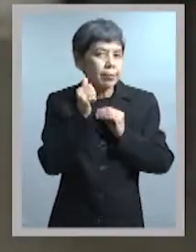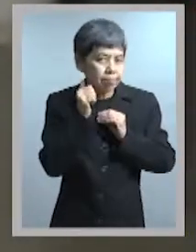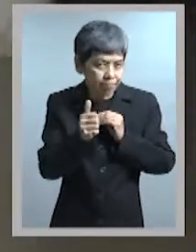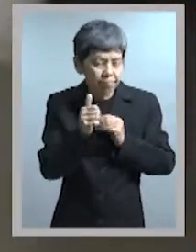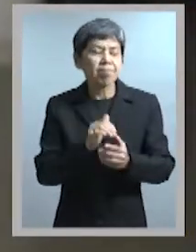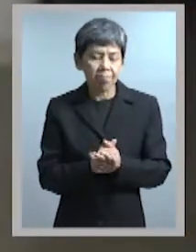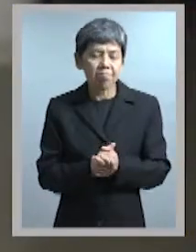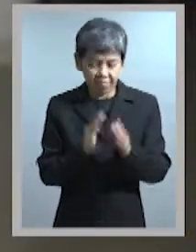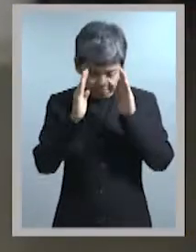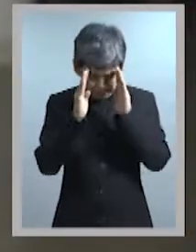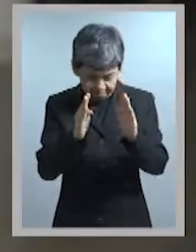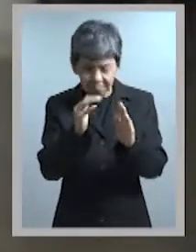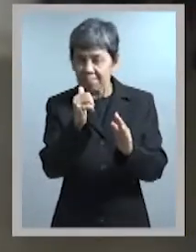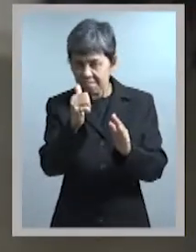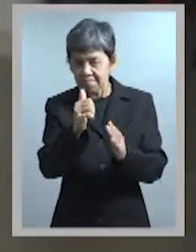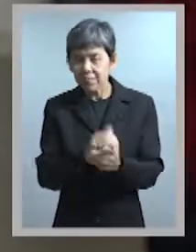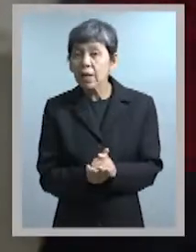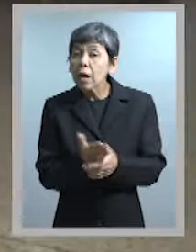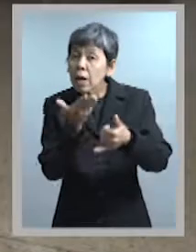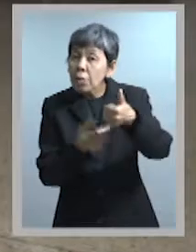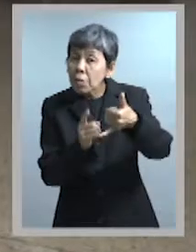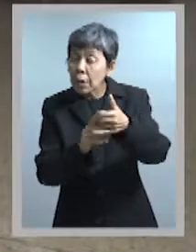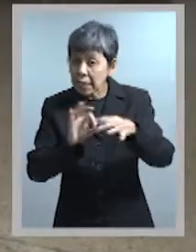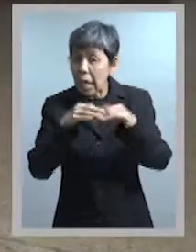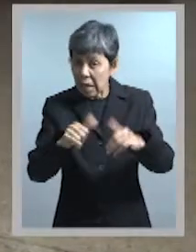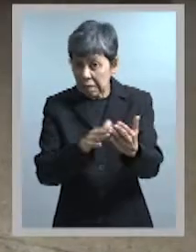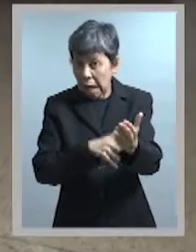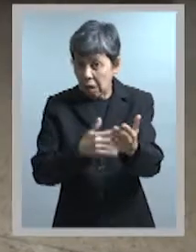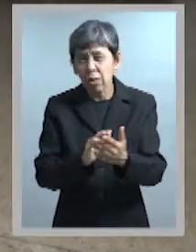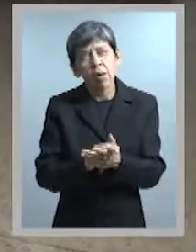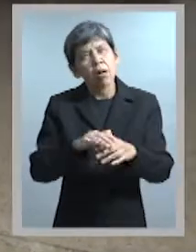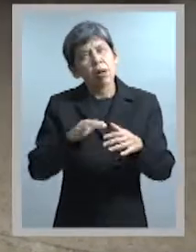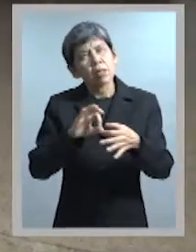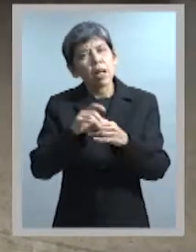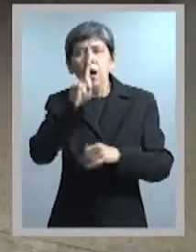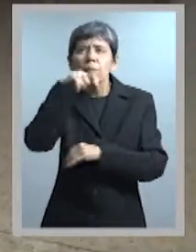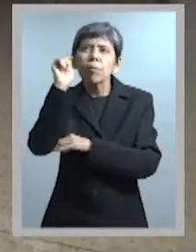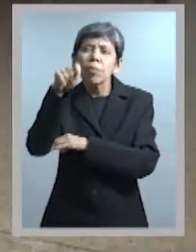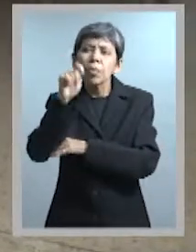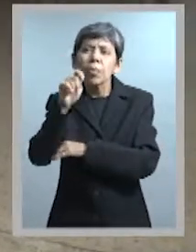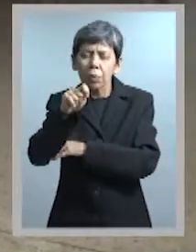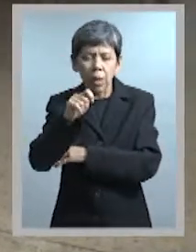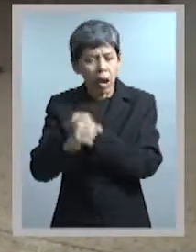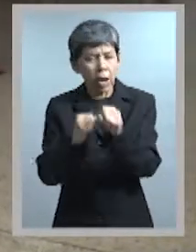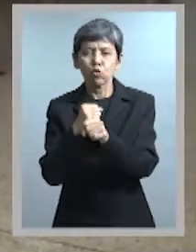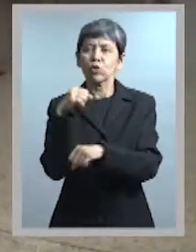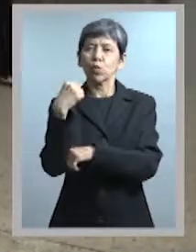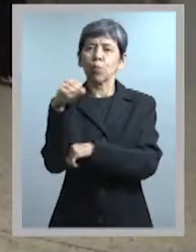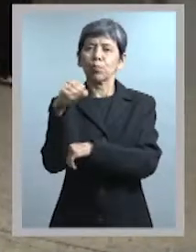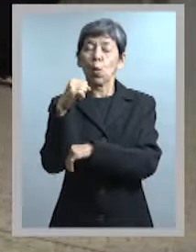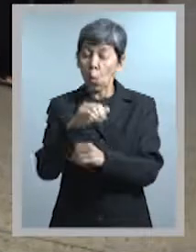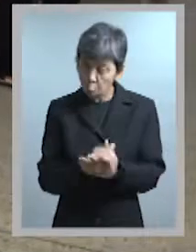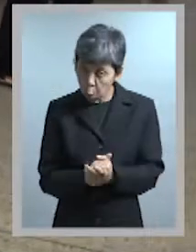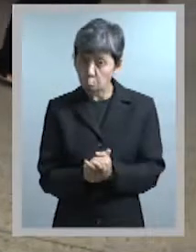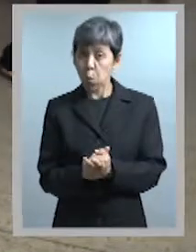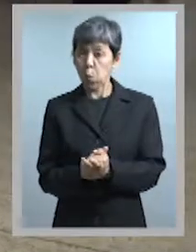รู้ด้วยนะคะ ทำให้มีสมาธิมากขึ้นด้วยหรือเปล่าแล้วน้องเล่นกีฬามานานหรือยังครับ น้องเล่นแบดที่น้องสัมผัสมาตั้งแต่อายุ10ขว